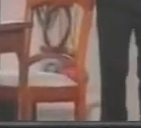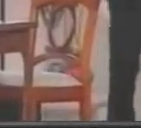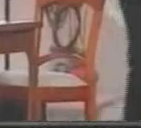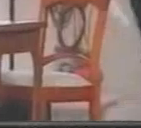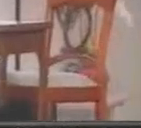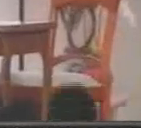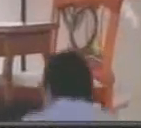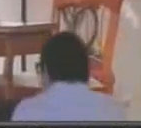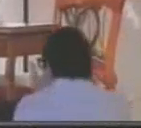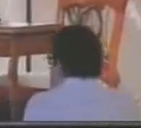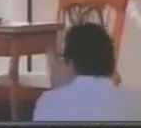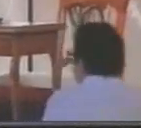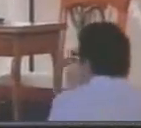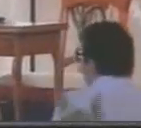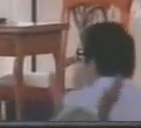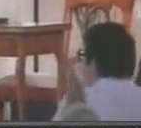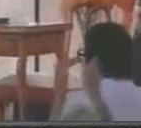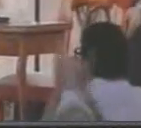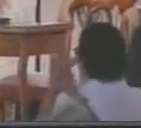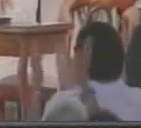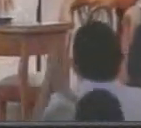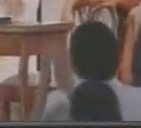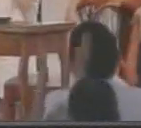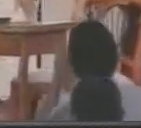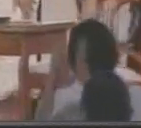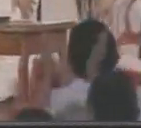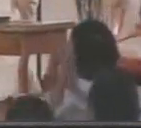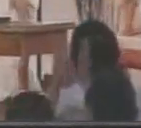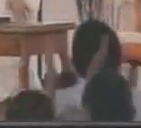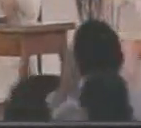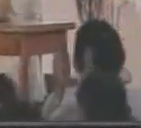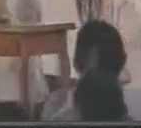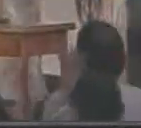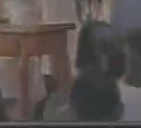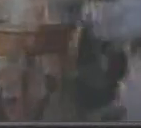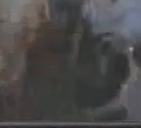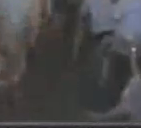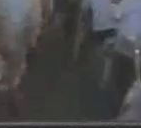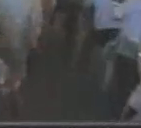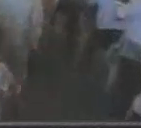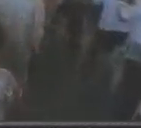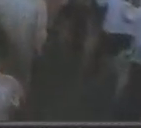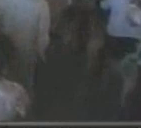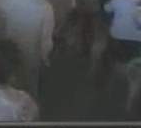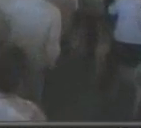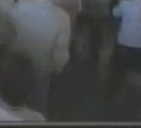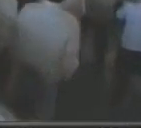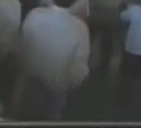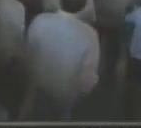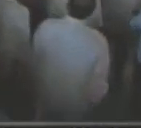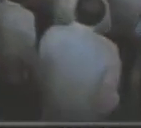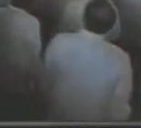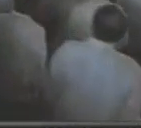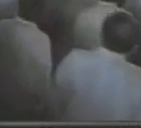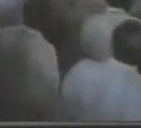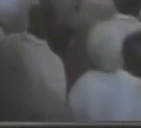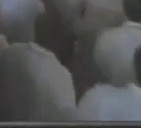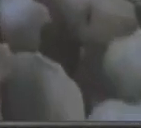ipinapakilala sa inyo ang pangalawang pangulo ng Pilipinas, ang kagalang-galang Maria Leonor Gerona